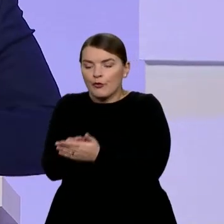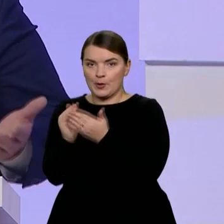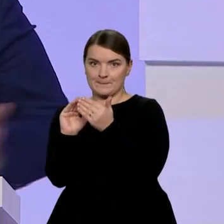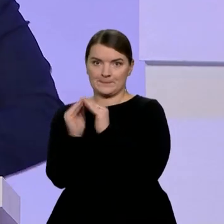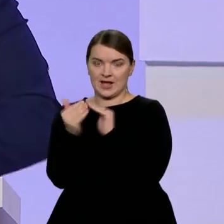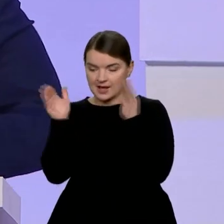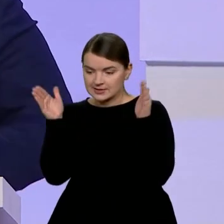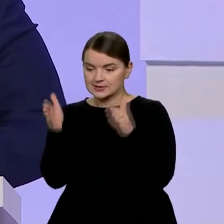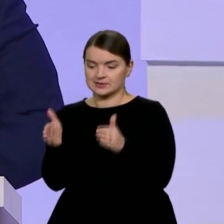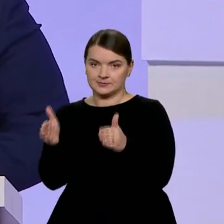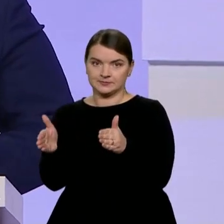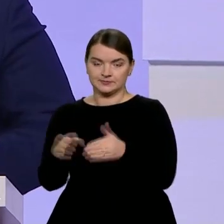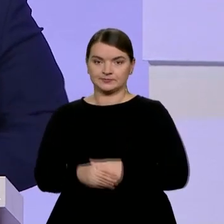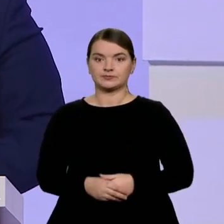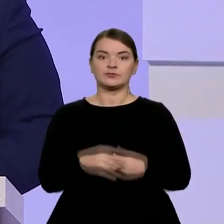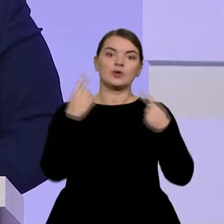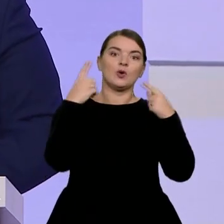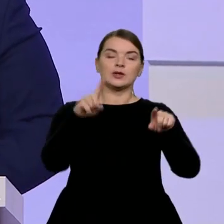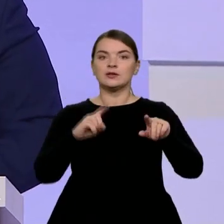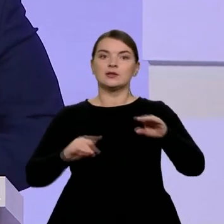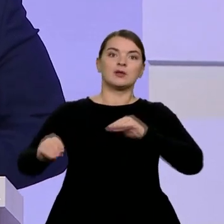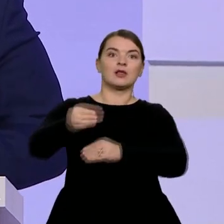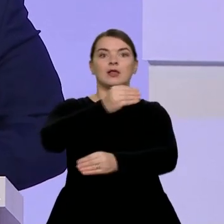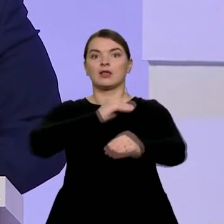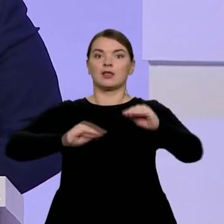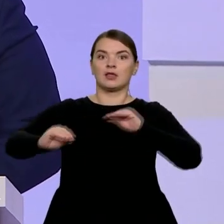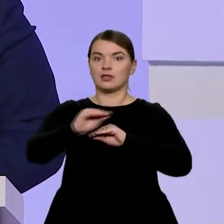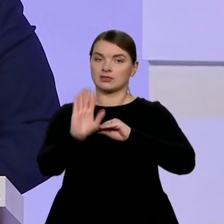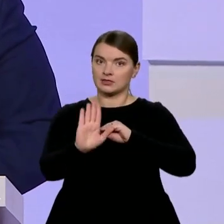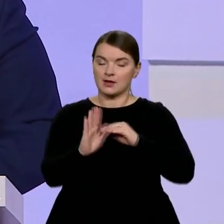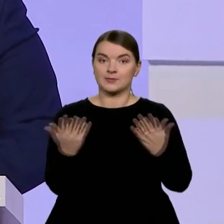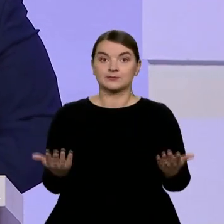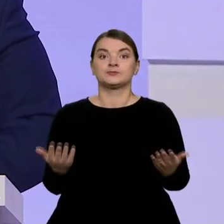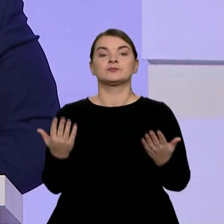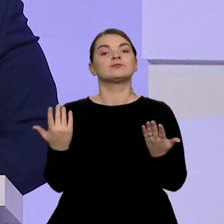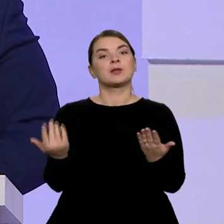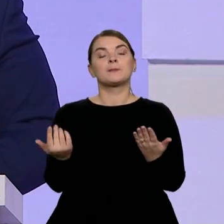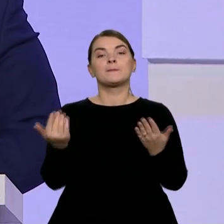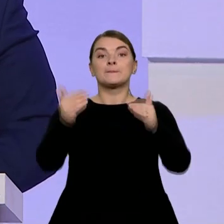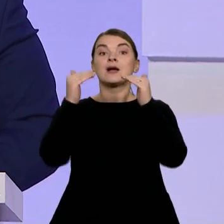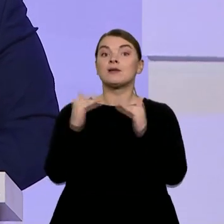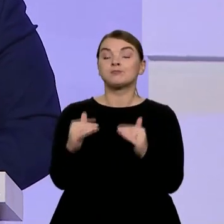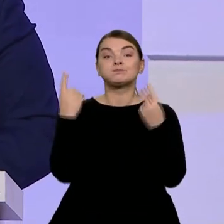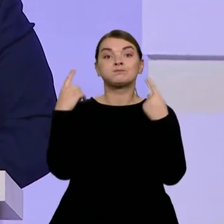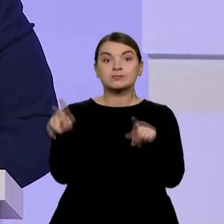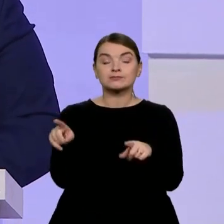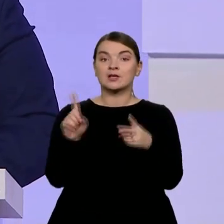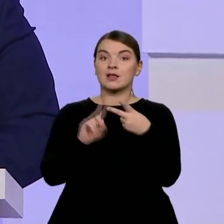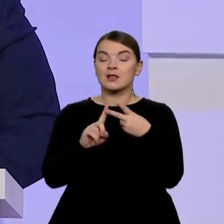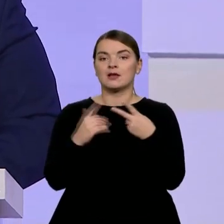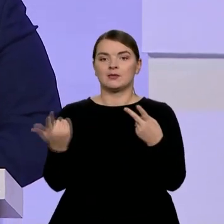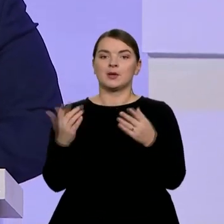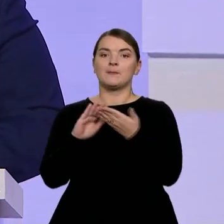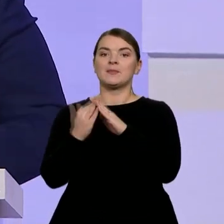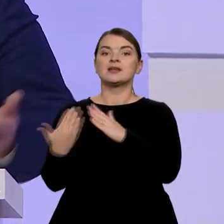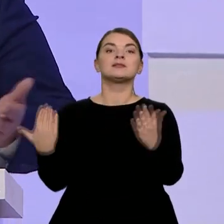kaip kažkam kitam atiduoti tos investuotus. Tai čia vienas dalykas, o kitas dalykas, turime sukurti normalią miesto reprezentavimo